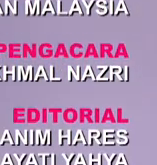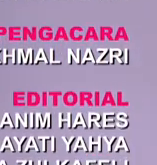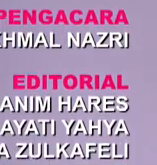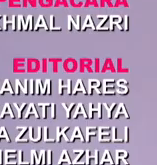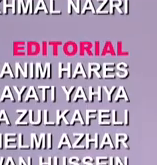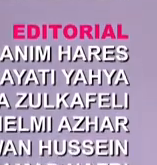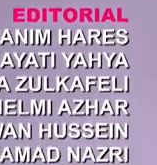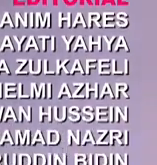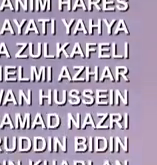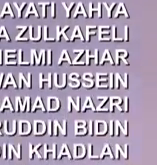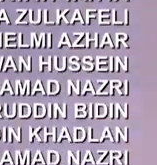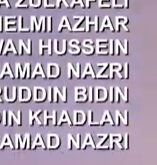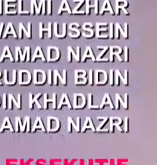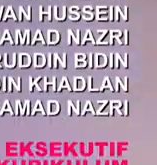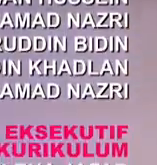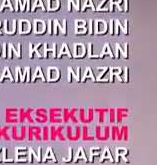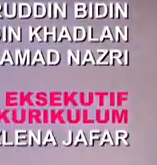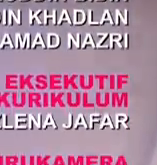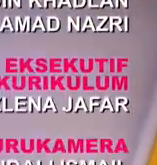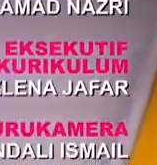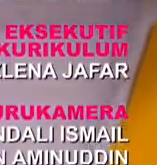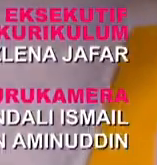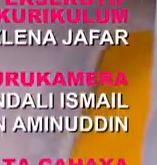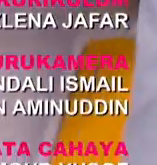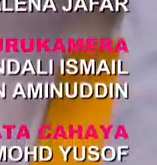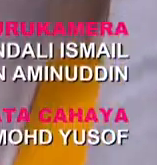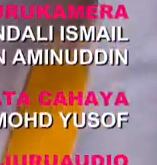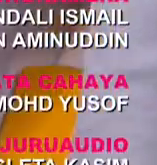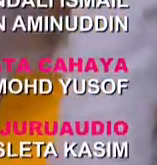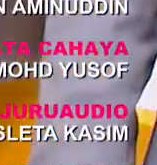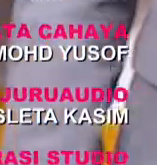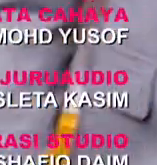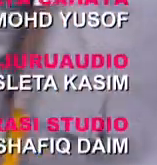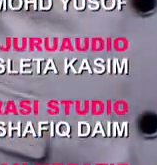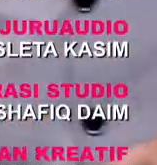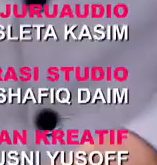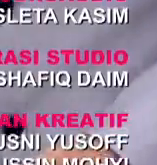Okay. Kita akhiri segmen kita dengan sebuah lagu iaitu lagu Tekanan Udara. Ya.